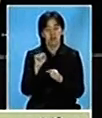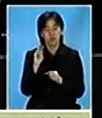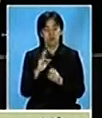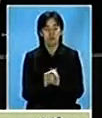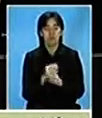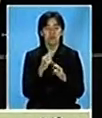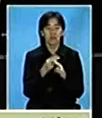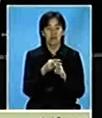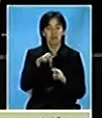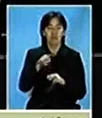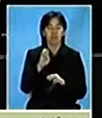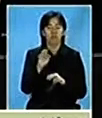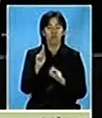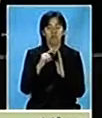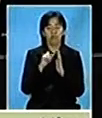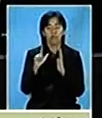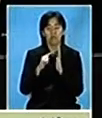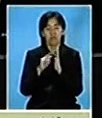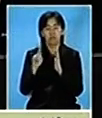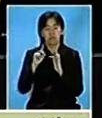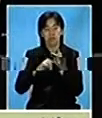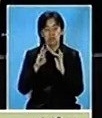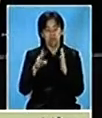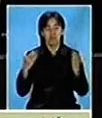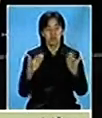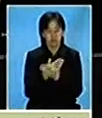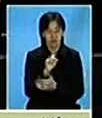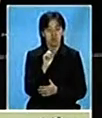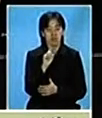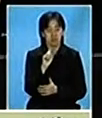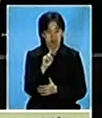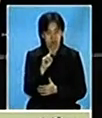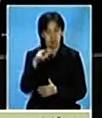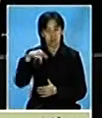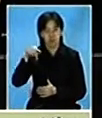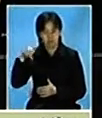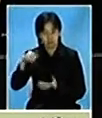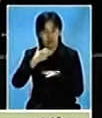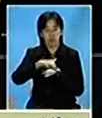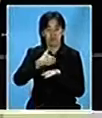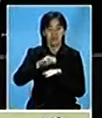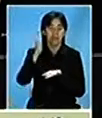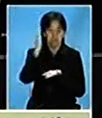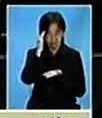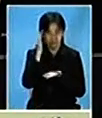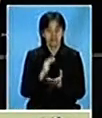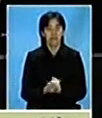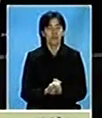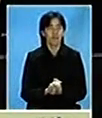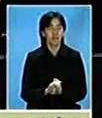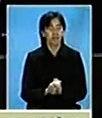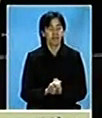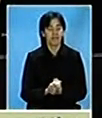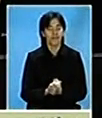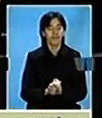นางพิคุณแก้วไกรเลิกเป็นรองศาสตราจารย์พรพันธ์บุญรัตพันธ์จึงขอแจ้งที่ประชุมทราบและนอกจ